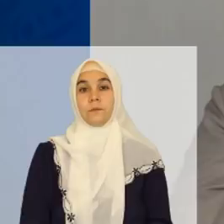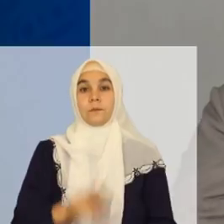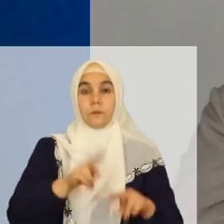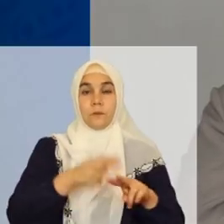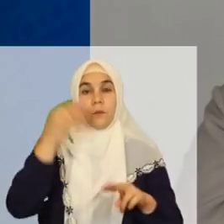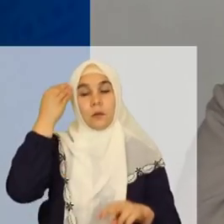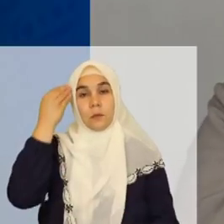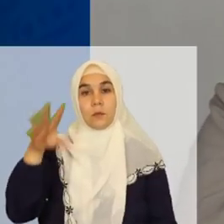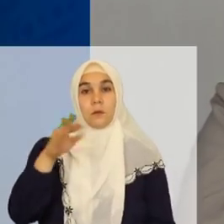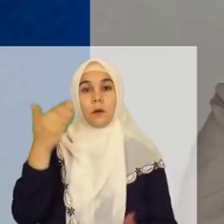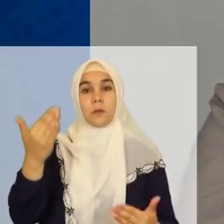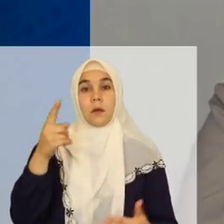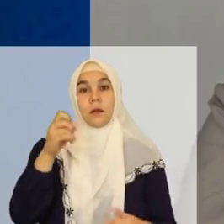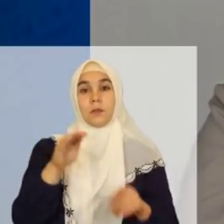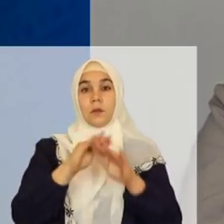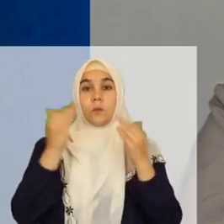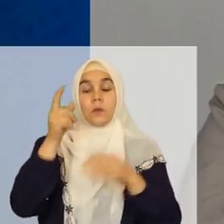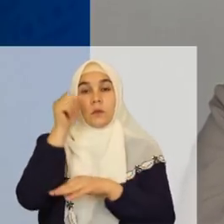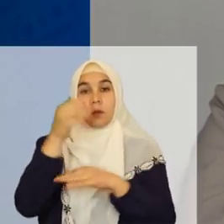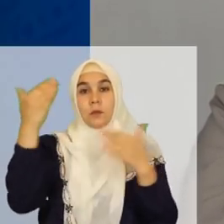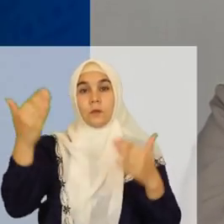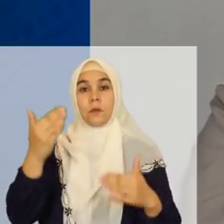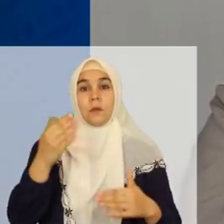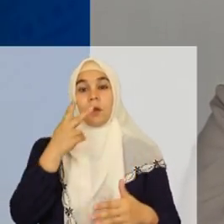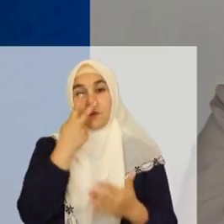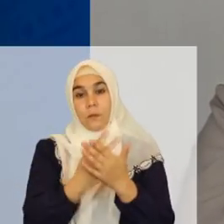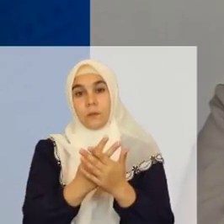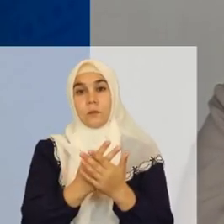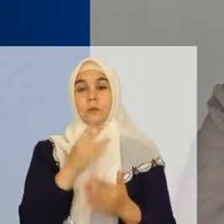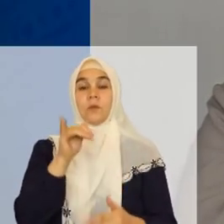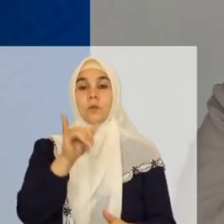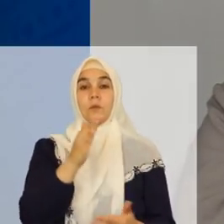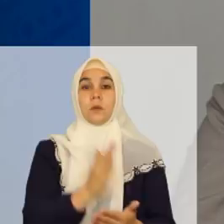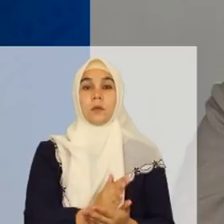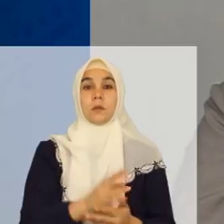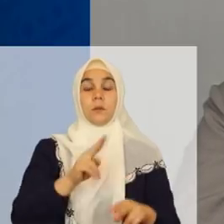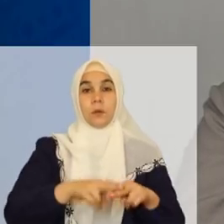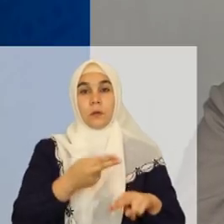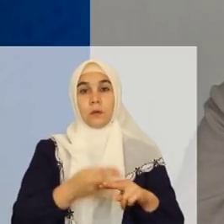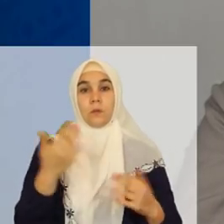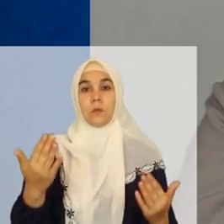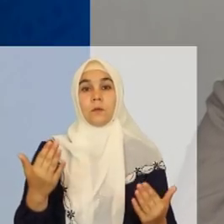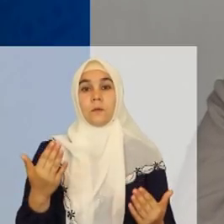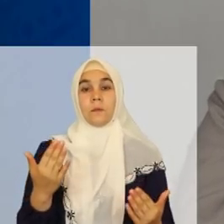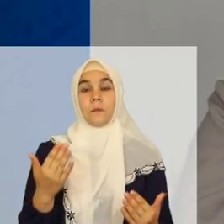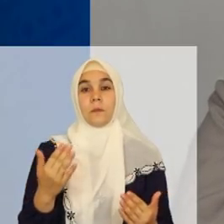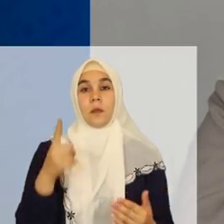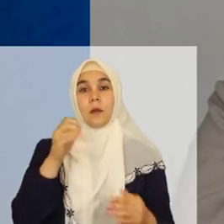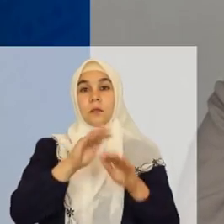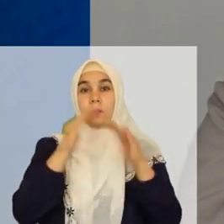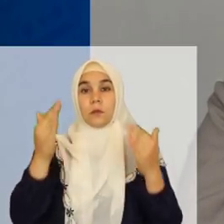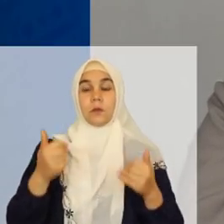Mana shu ma'nolar, demak, haj ibodatida o'z aksini topgan. Shuning uchun